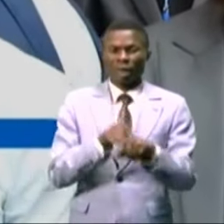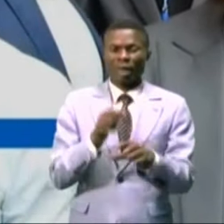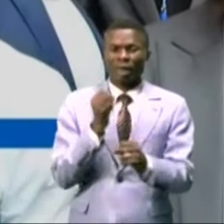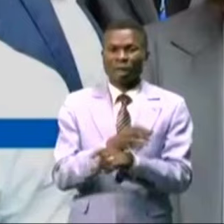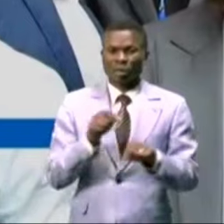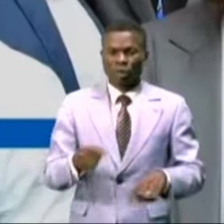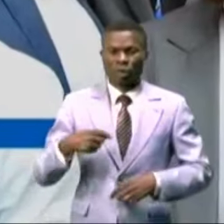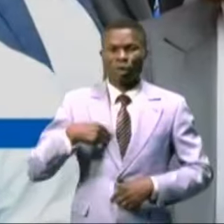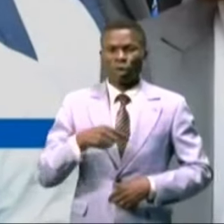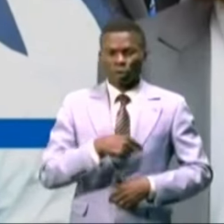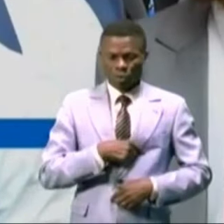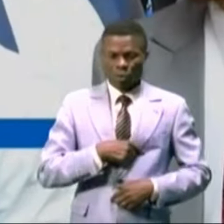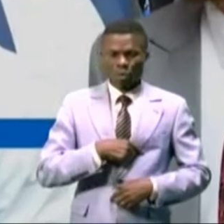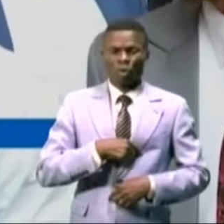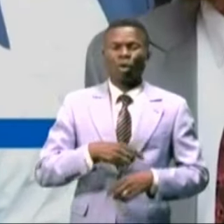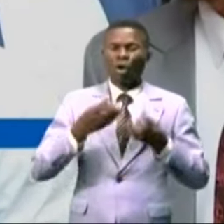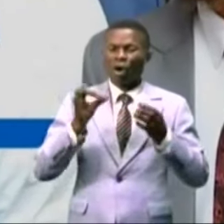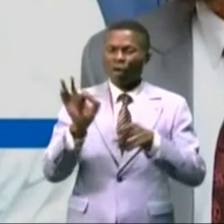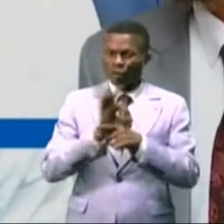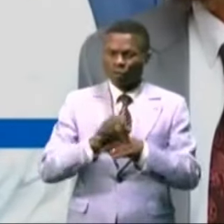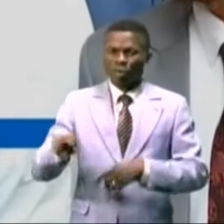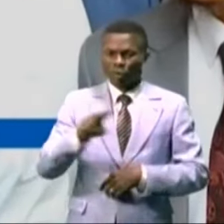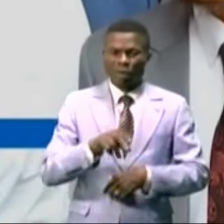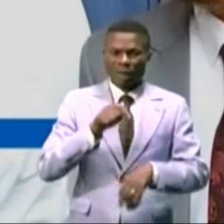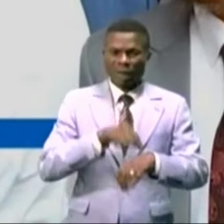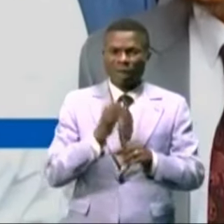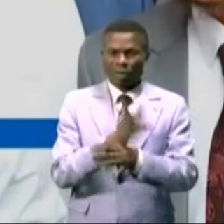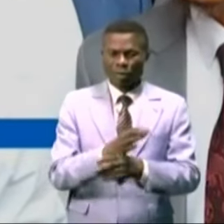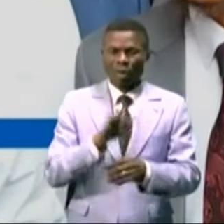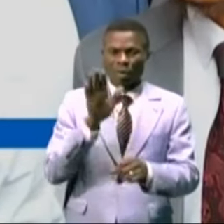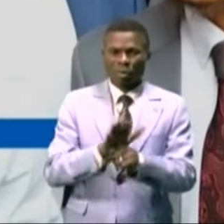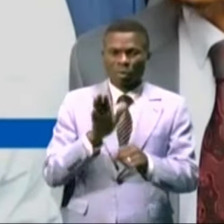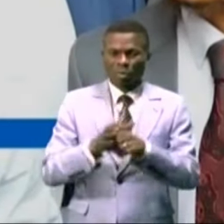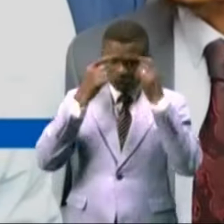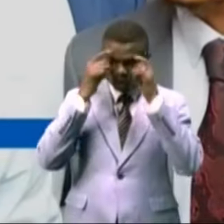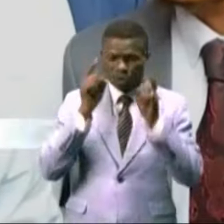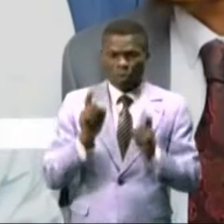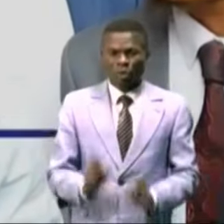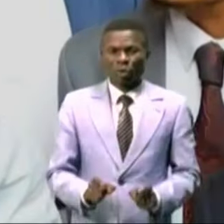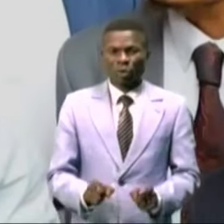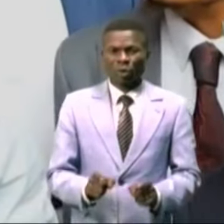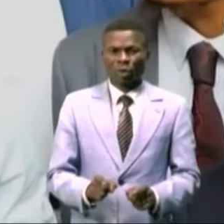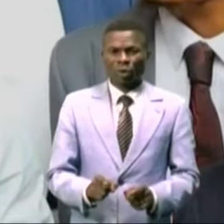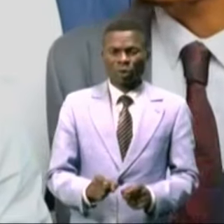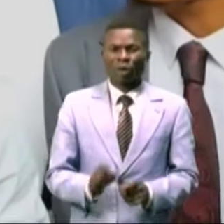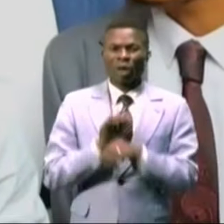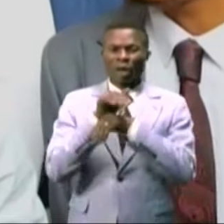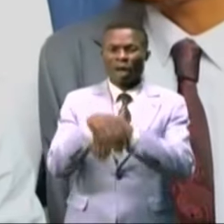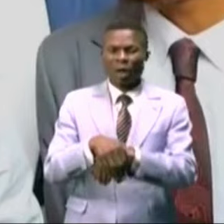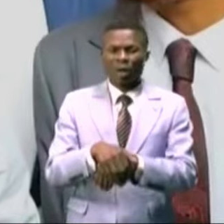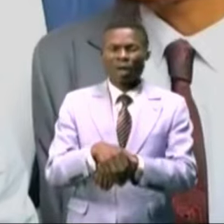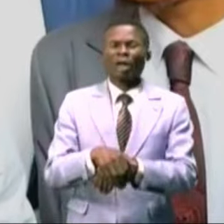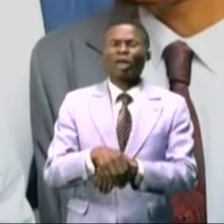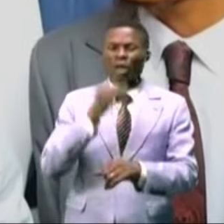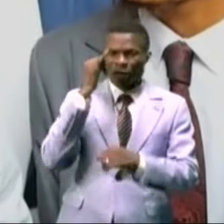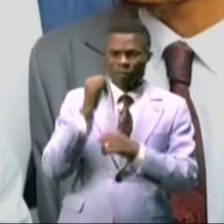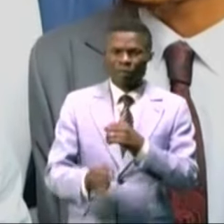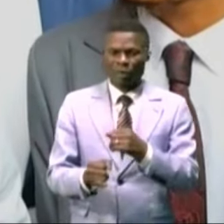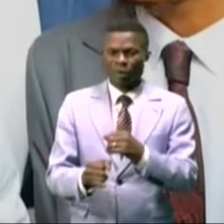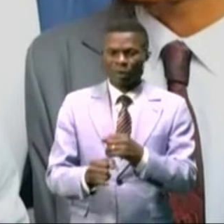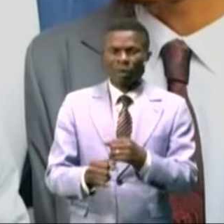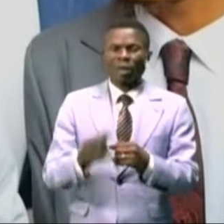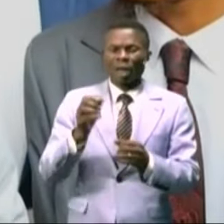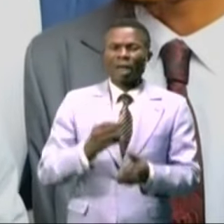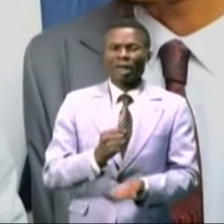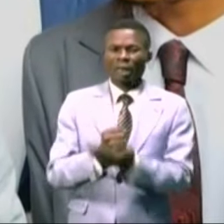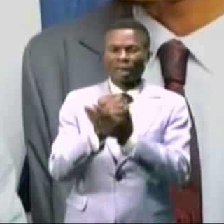nous puissions nous former, il est temps que nous puissions, avec beaucoup de détermination, prendre des engagements fermes, travailler au